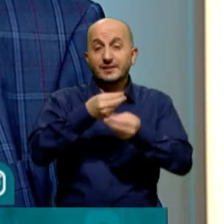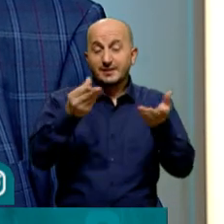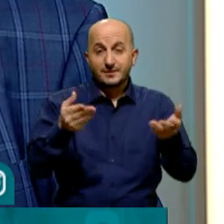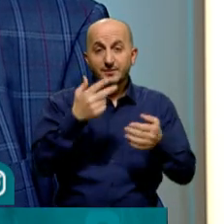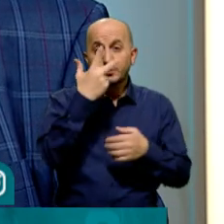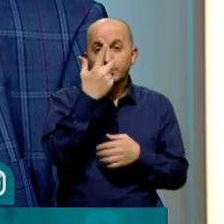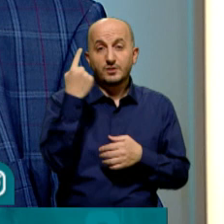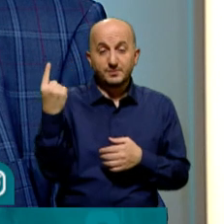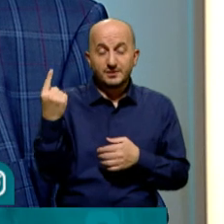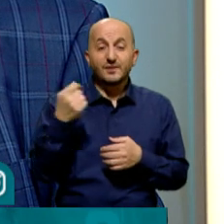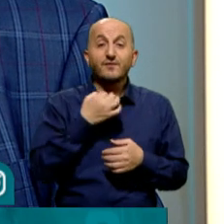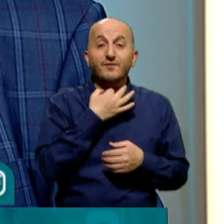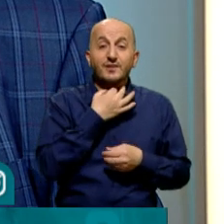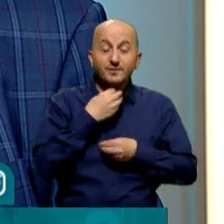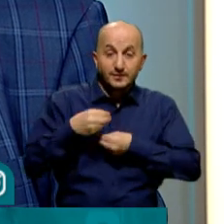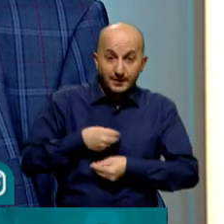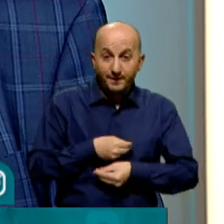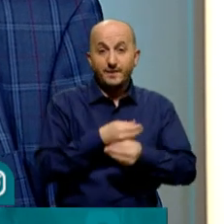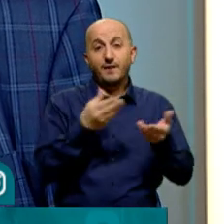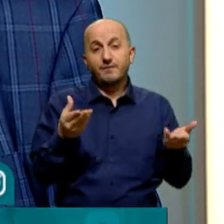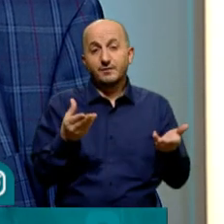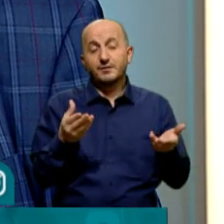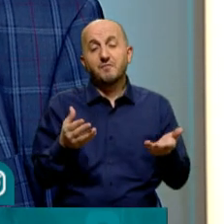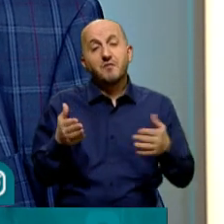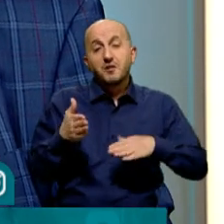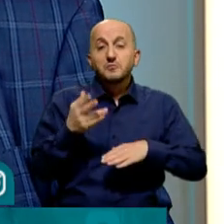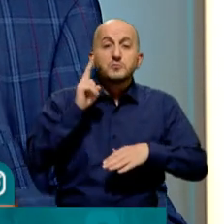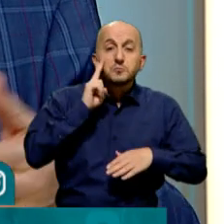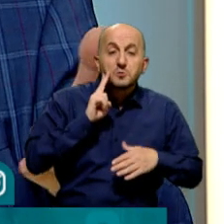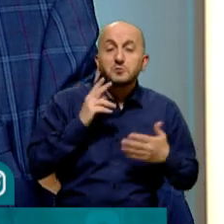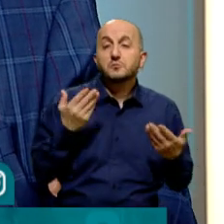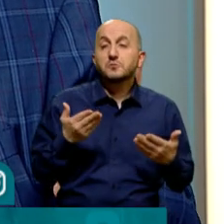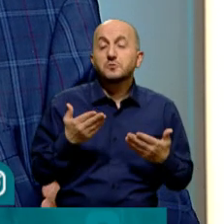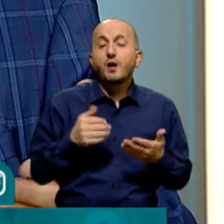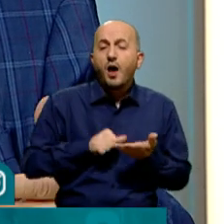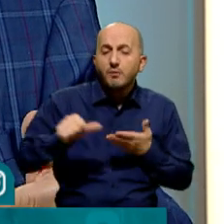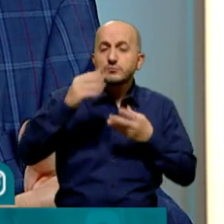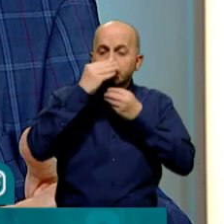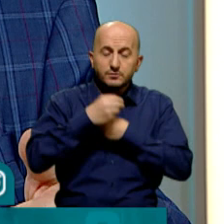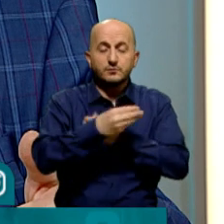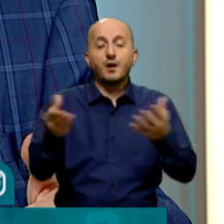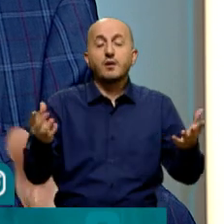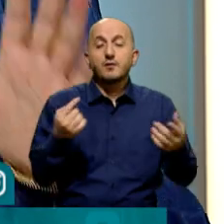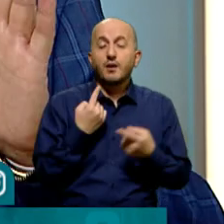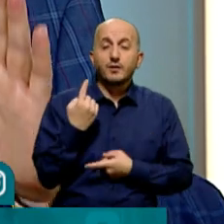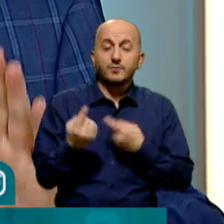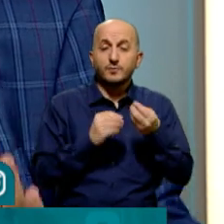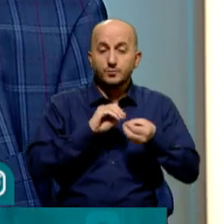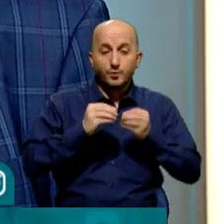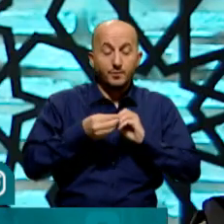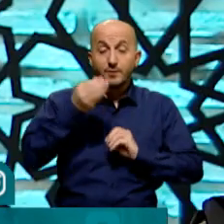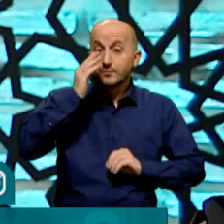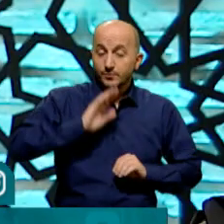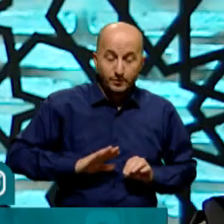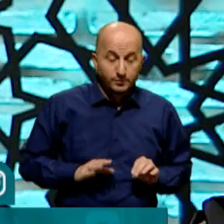de fakir fukaraya dağıtır. Yahut da maddi durumu iyiyse tamamını dağıtır. Bunda herhangi bir sakınca yoktur. Yok.